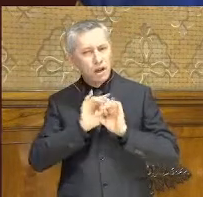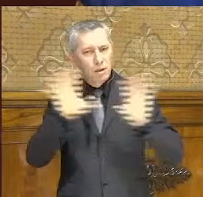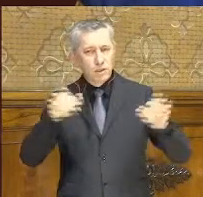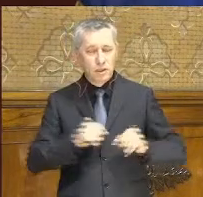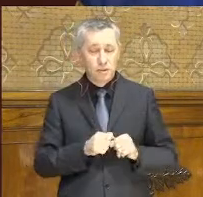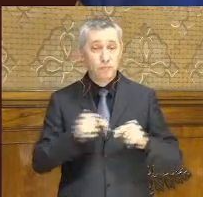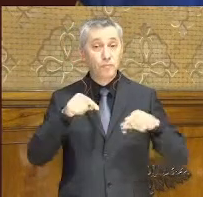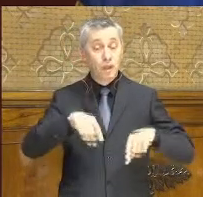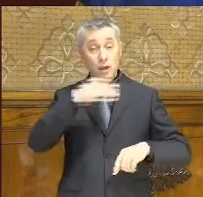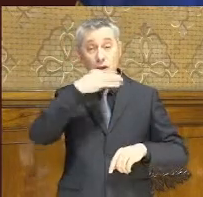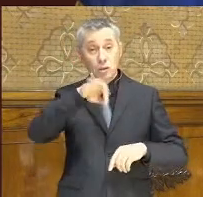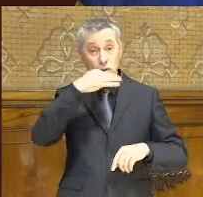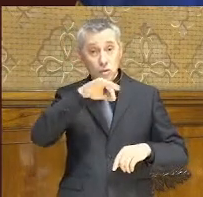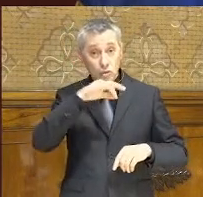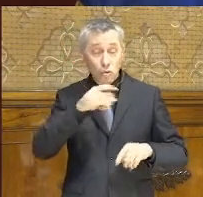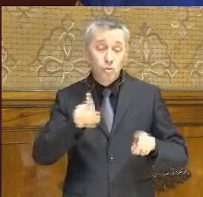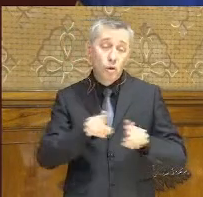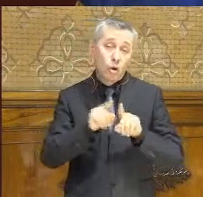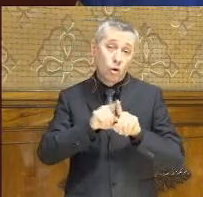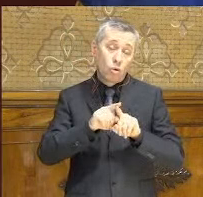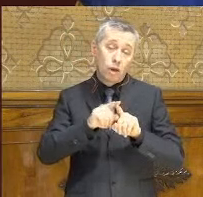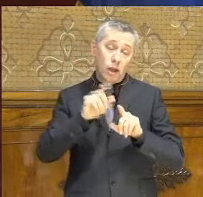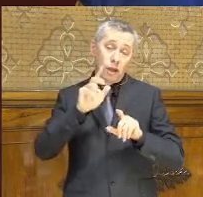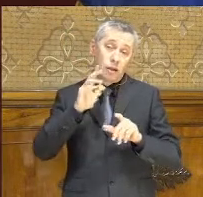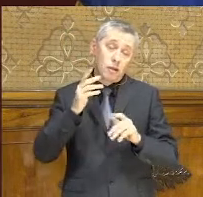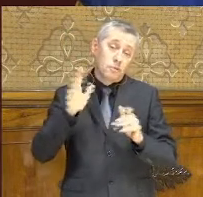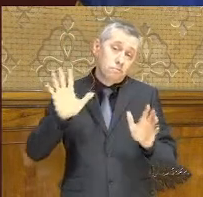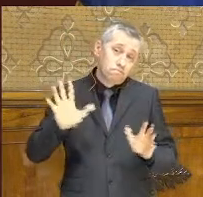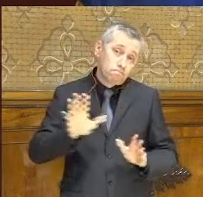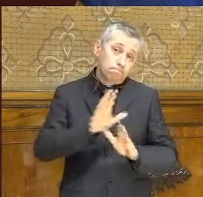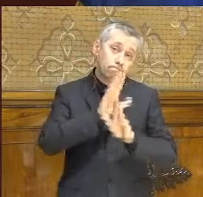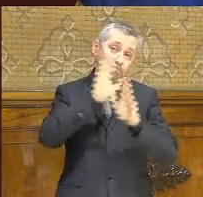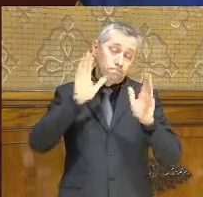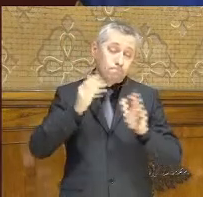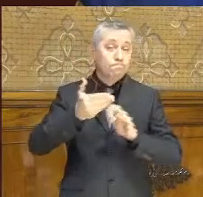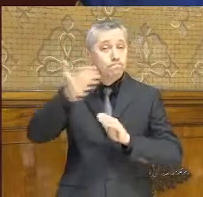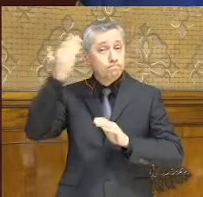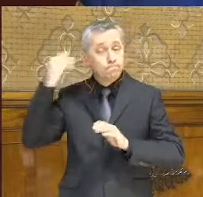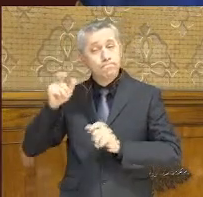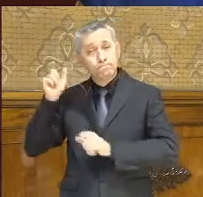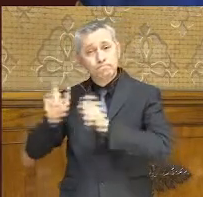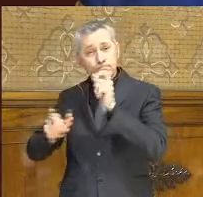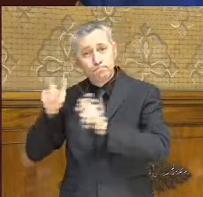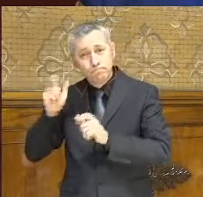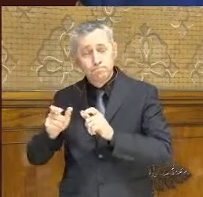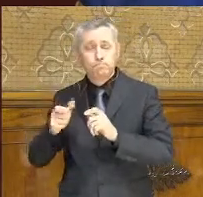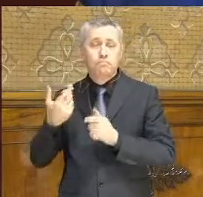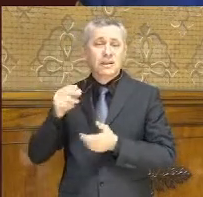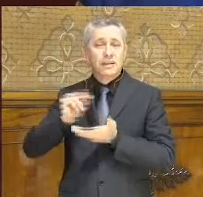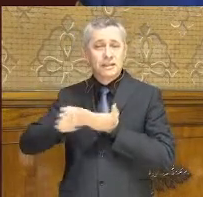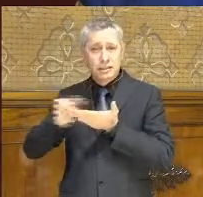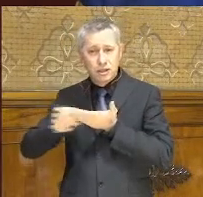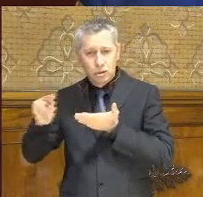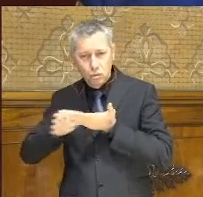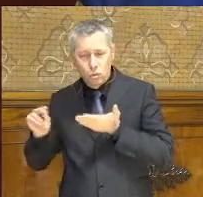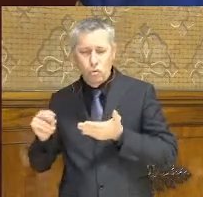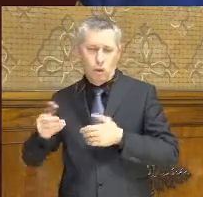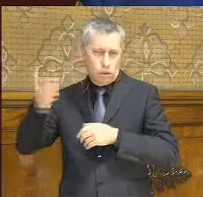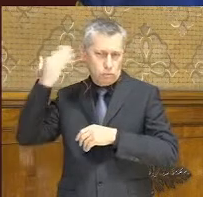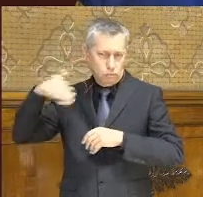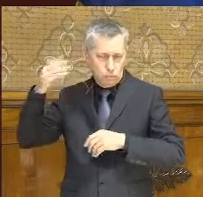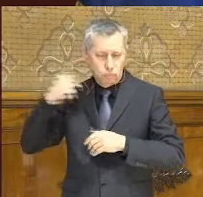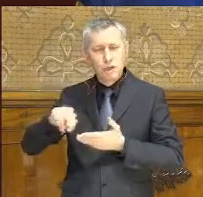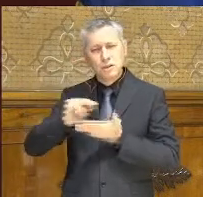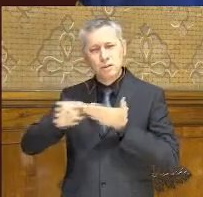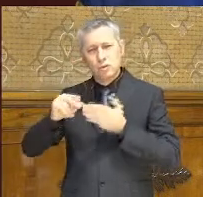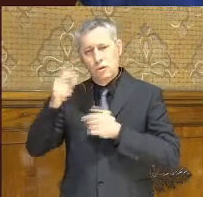svolgerà attraverso un dialogo ideale con i pensatori postcoloniali, gli scrittori neri e le vittime quotidiane dei